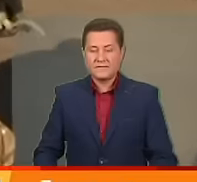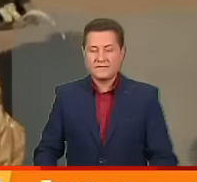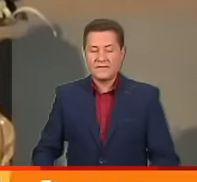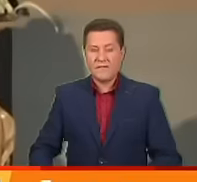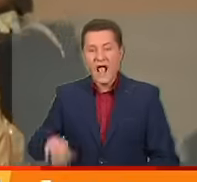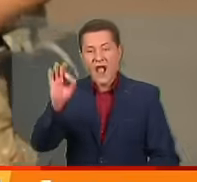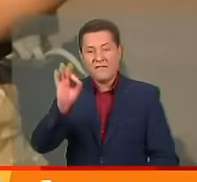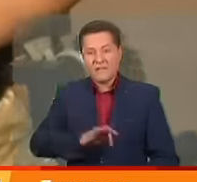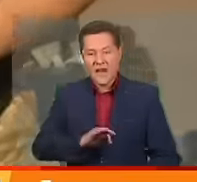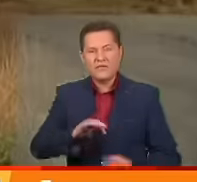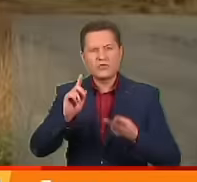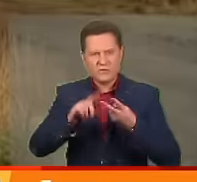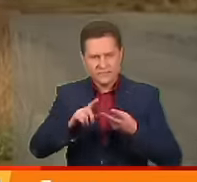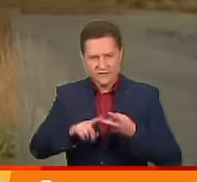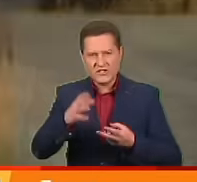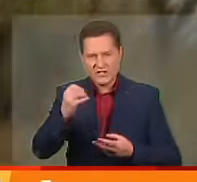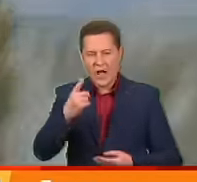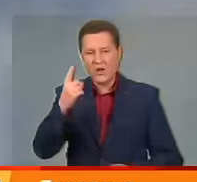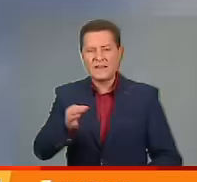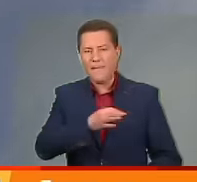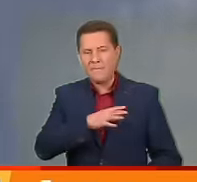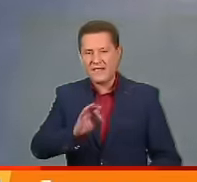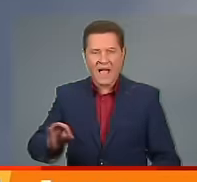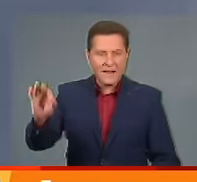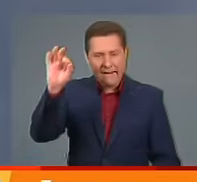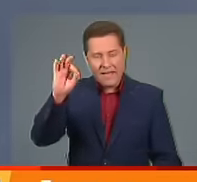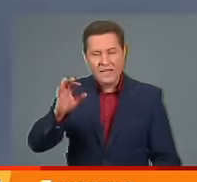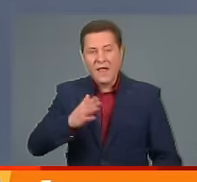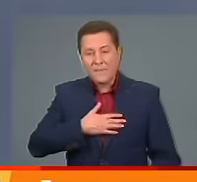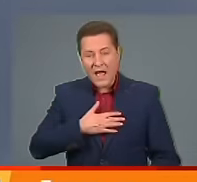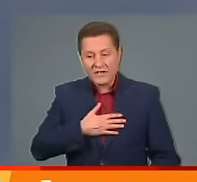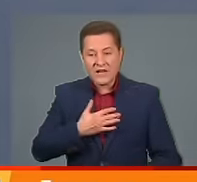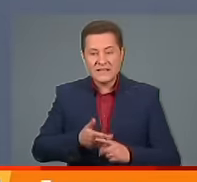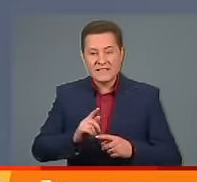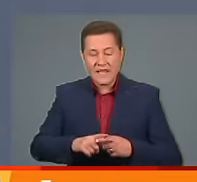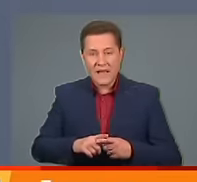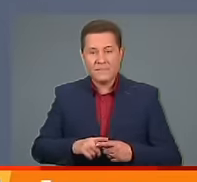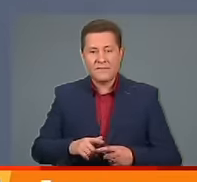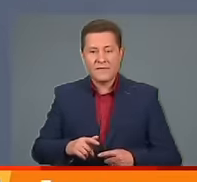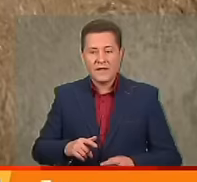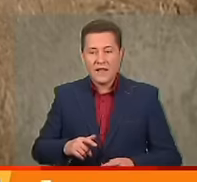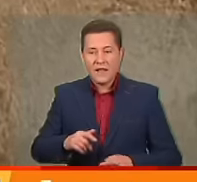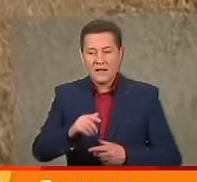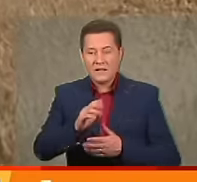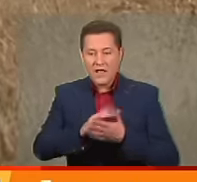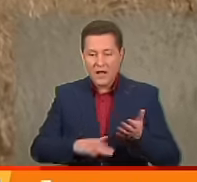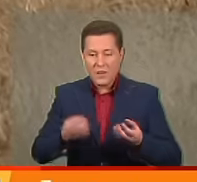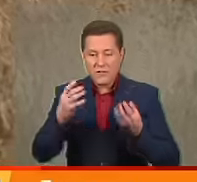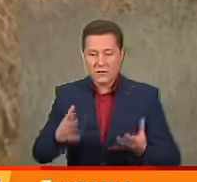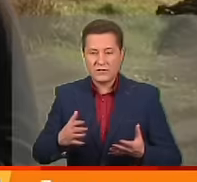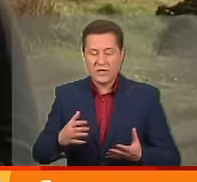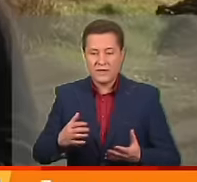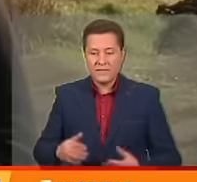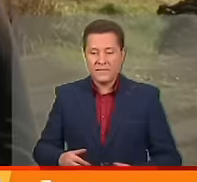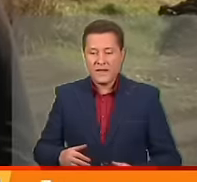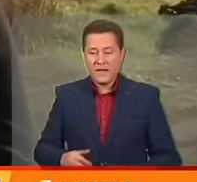Відразу за першою в повітря підіймається ще одна біла ракета. Знову наша. Це раптом попередній ворог не помітив. А далі просто чекаємо.